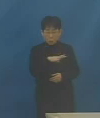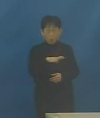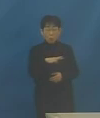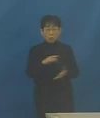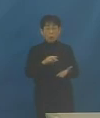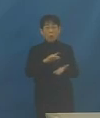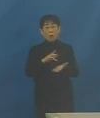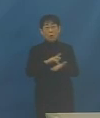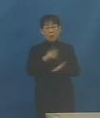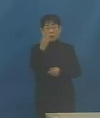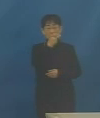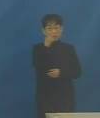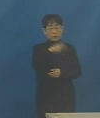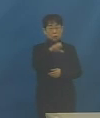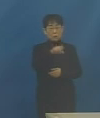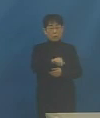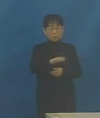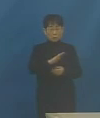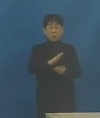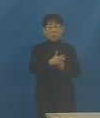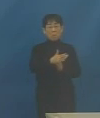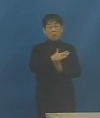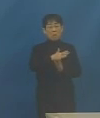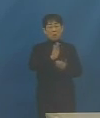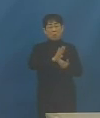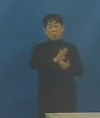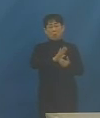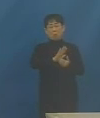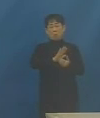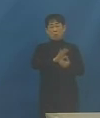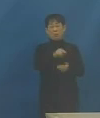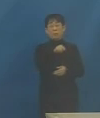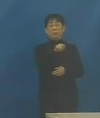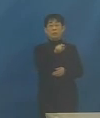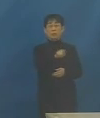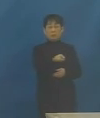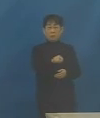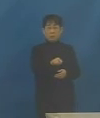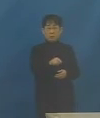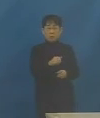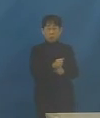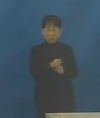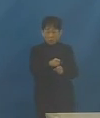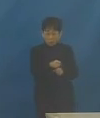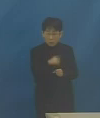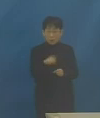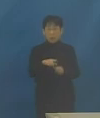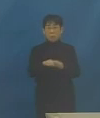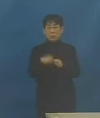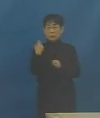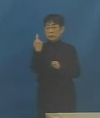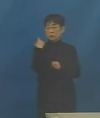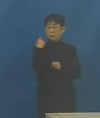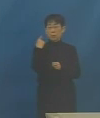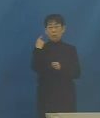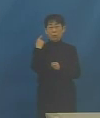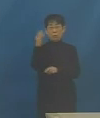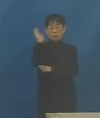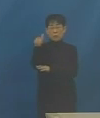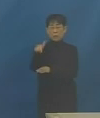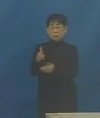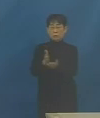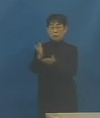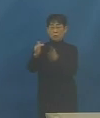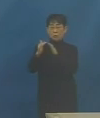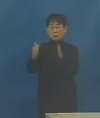ことでありましてちょっとあの実もわかっていない学習の発言かなというふうに思ってきの遅いながら政府の分科会